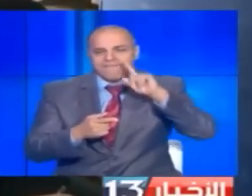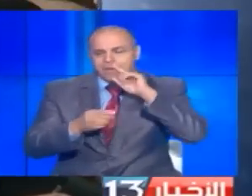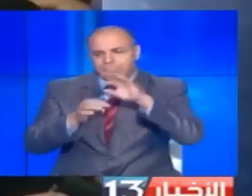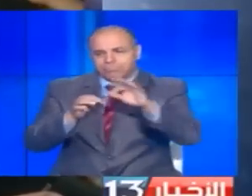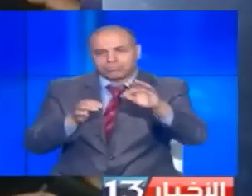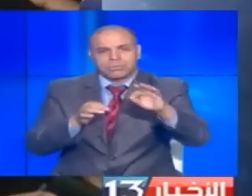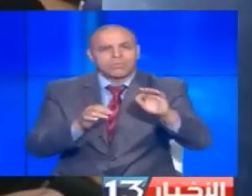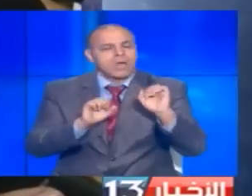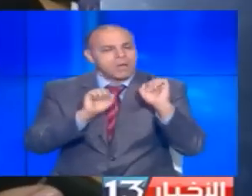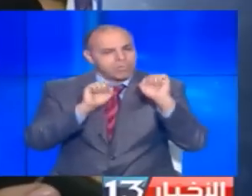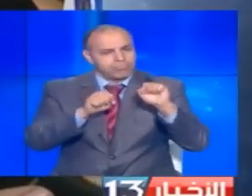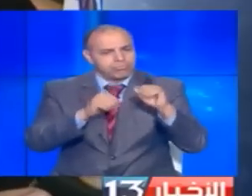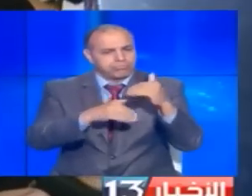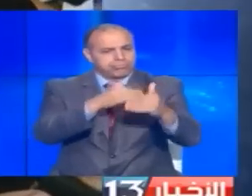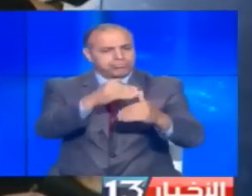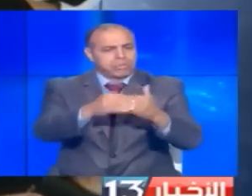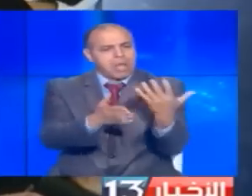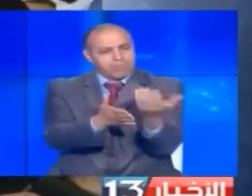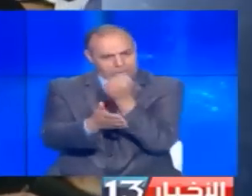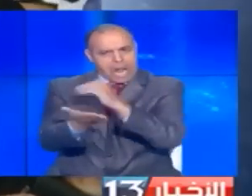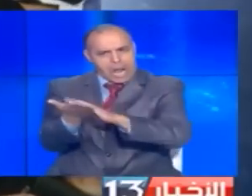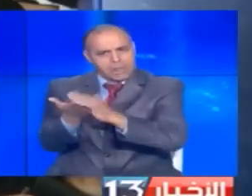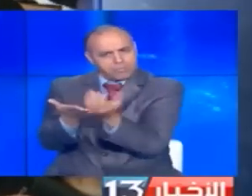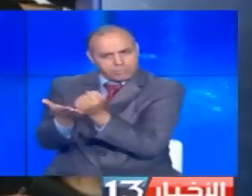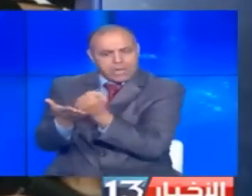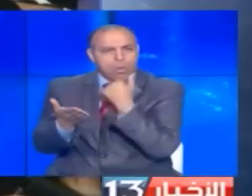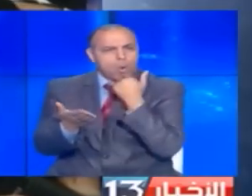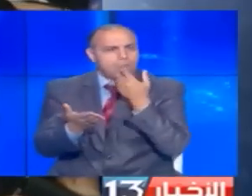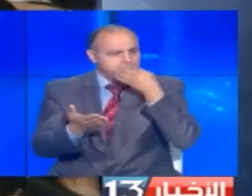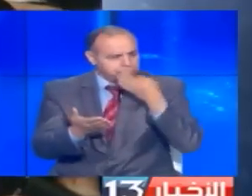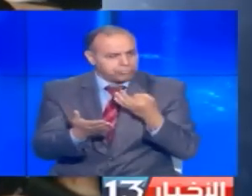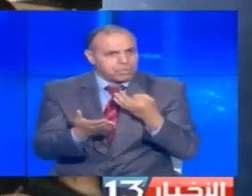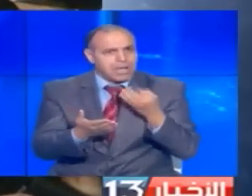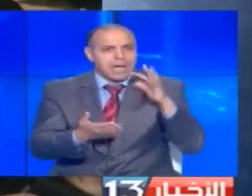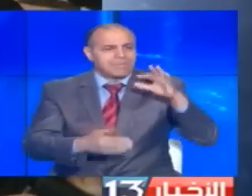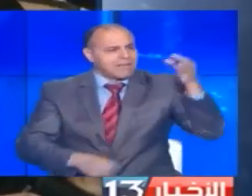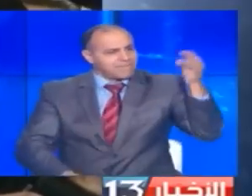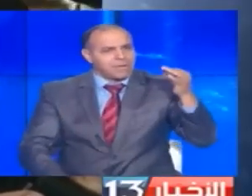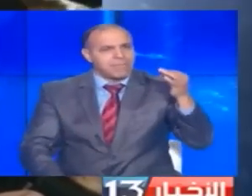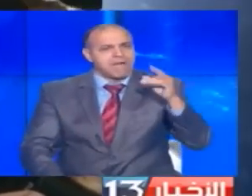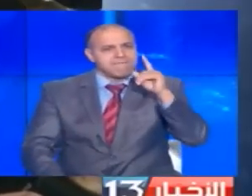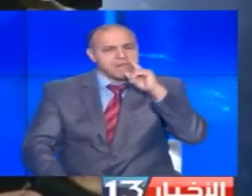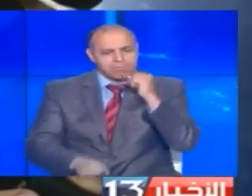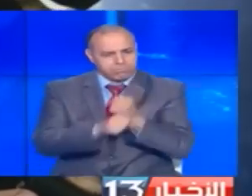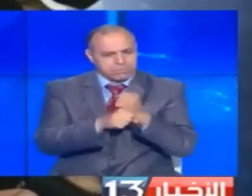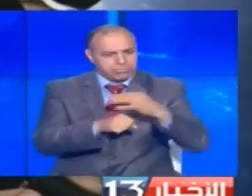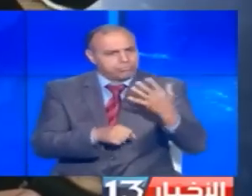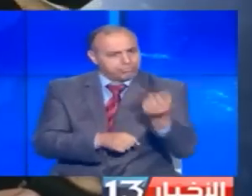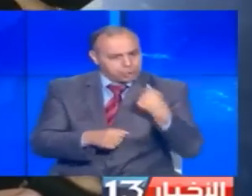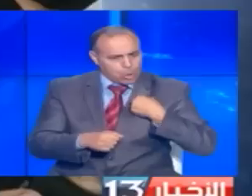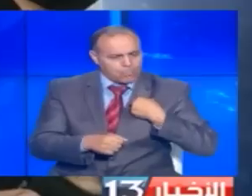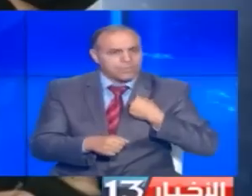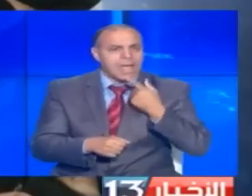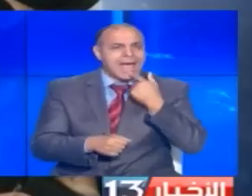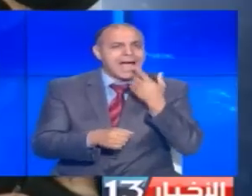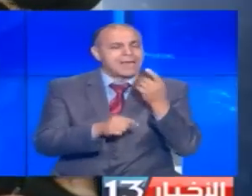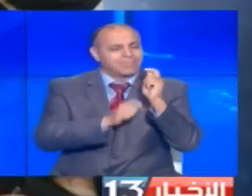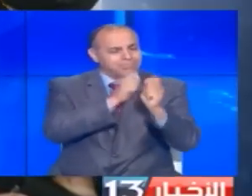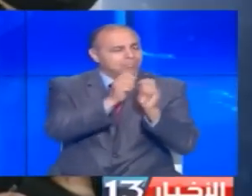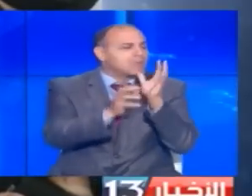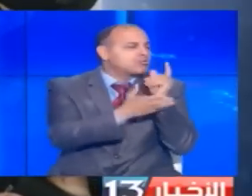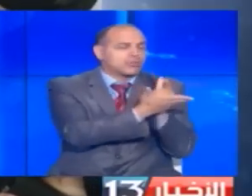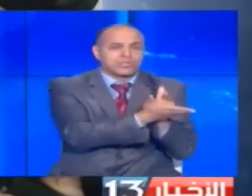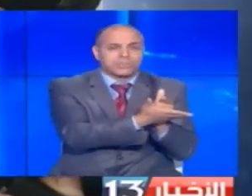حتى نمكنها من الولوج إلى الملكية، لأن هذه عائق كبير. اليوم أقل من 5% من النساء في الريف تملك، وبالتالي ما تمكنش تحصل على القروض.